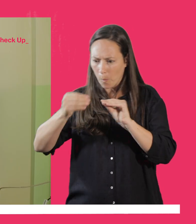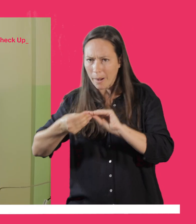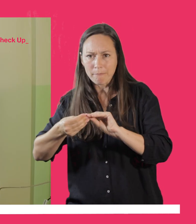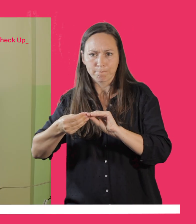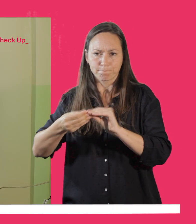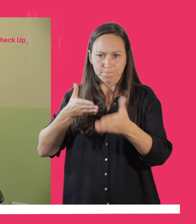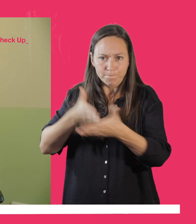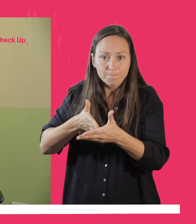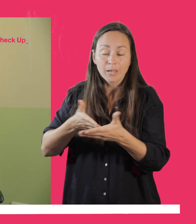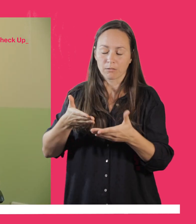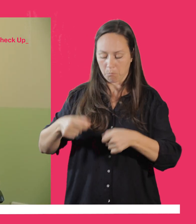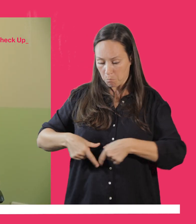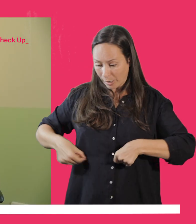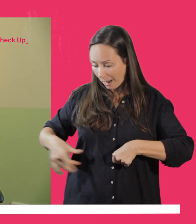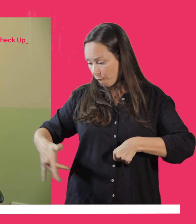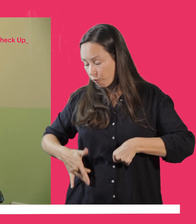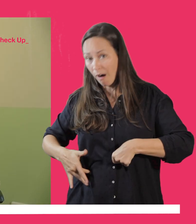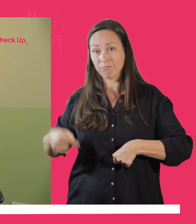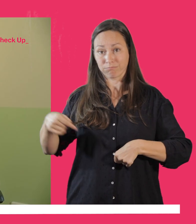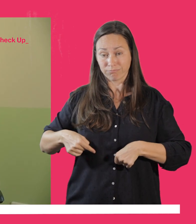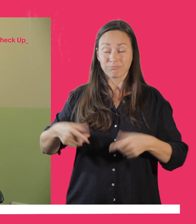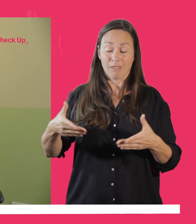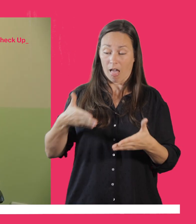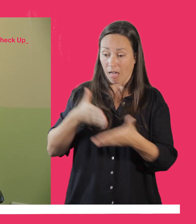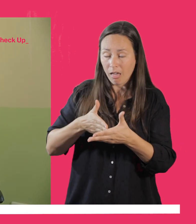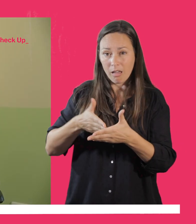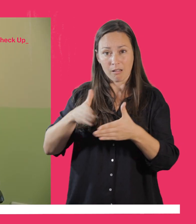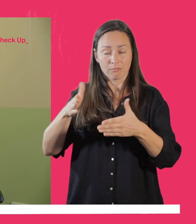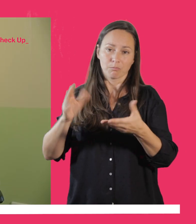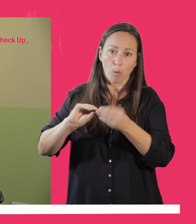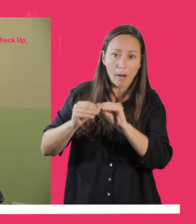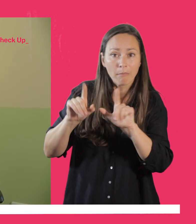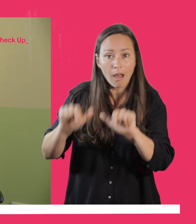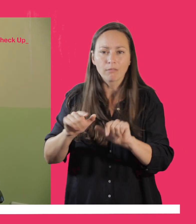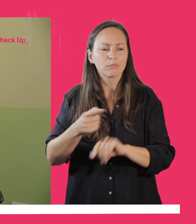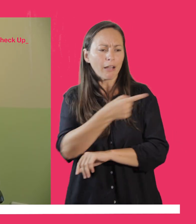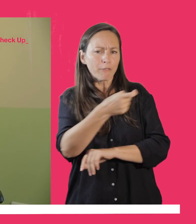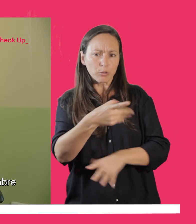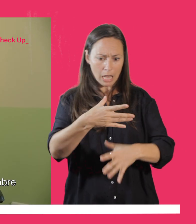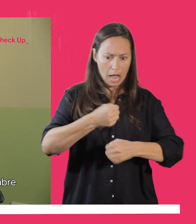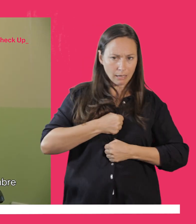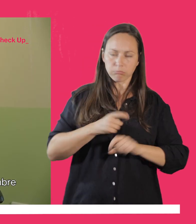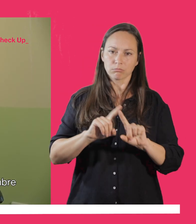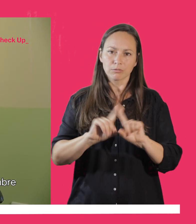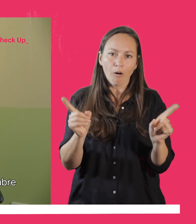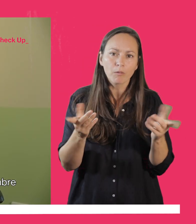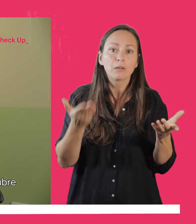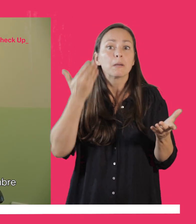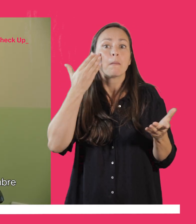pancréas, le foie. Ces dysfonctions d'organes ne sont pas liées à un virus, ne s'attrapent pas. Si